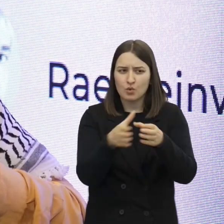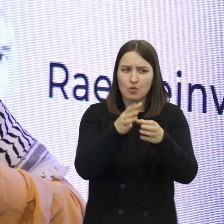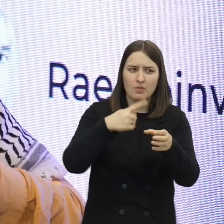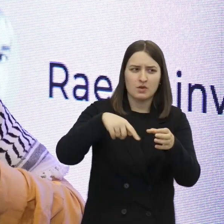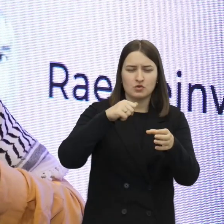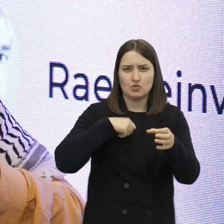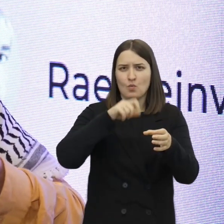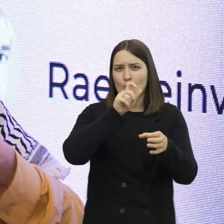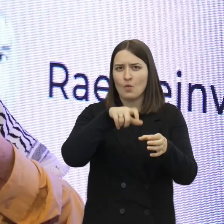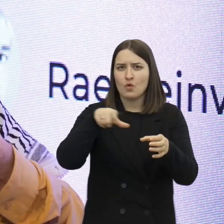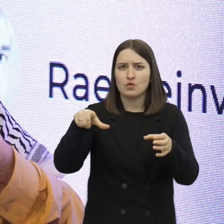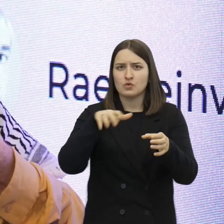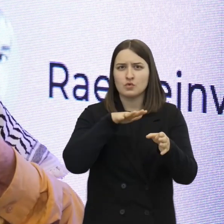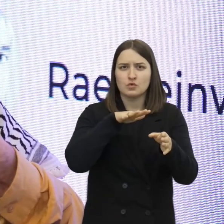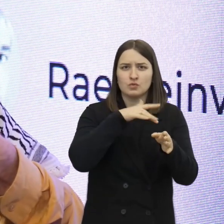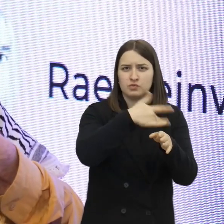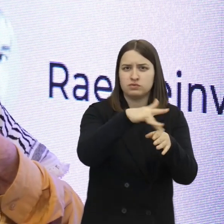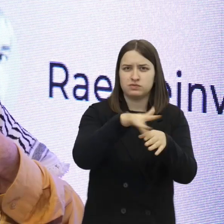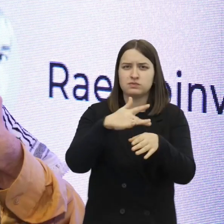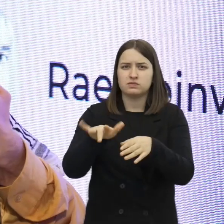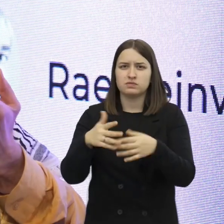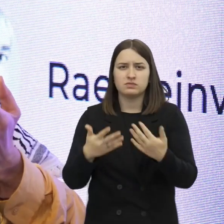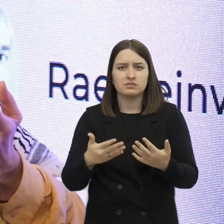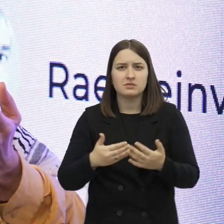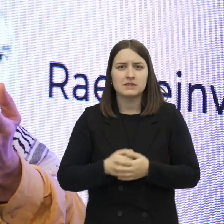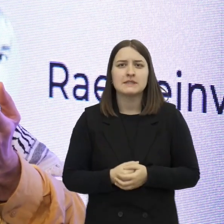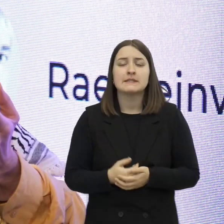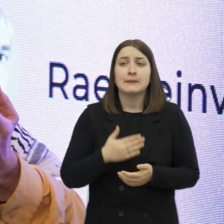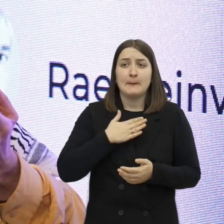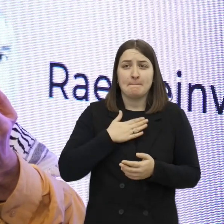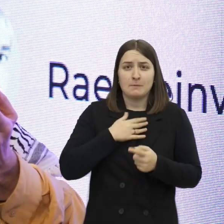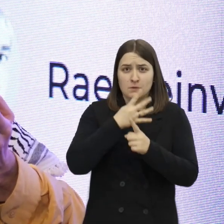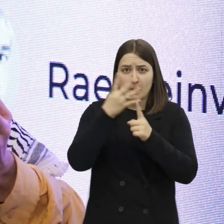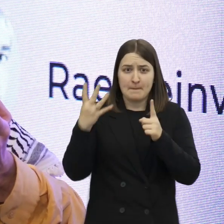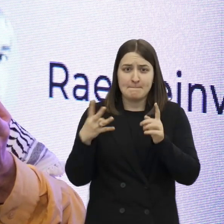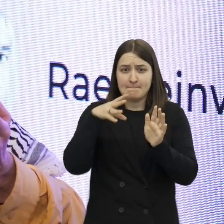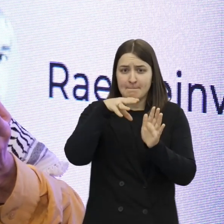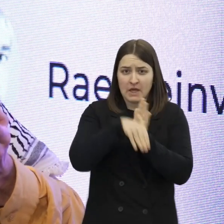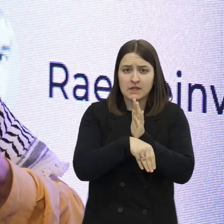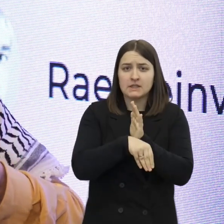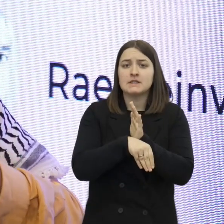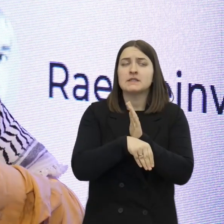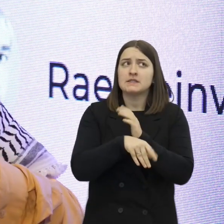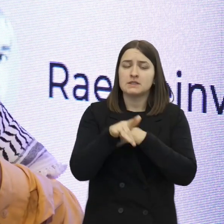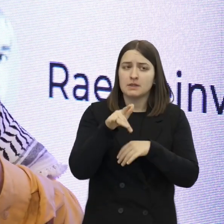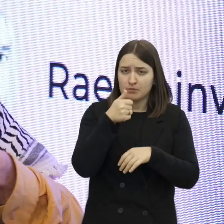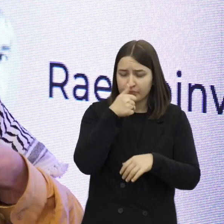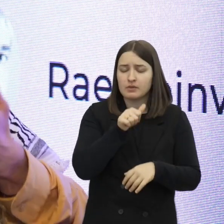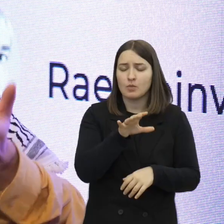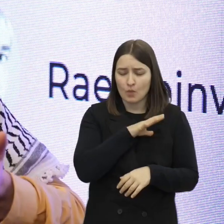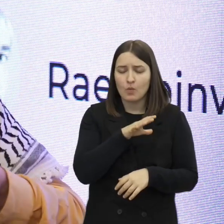Ir kaip queer žmonės mes esame patyrę bandymų mūsų išnaikinti